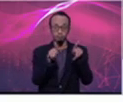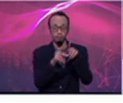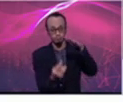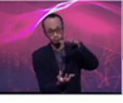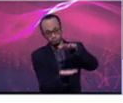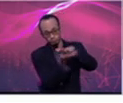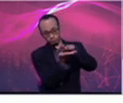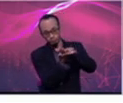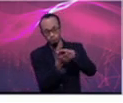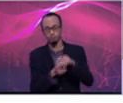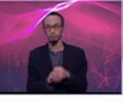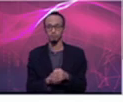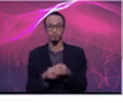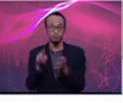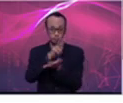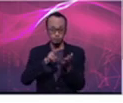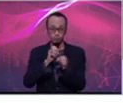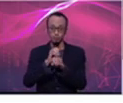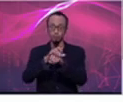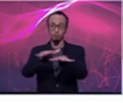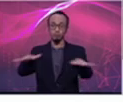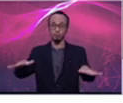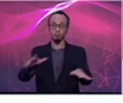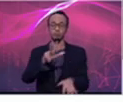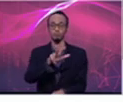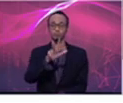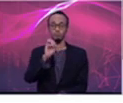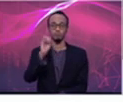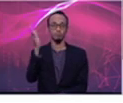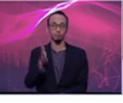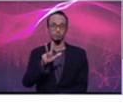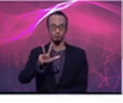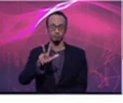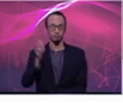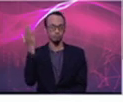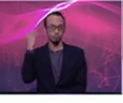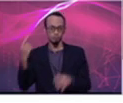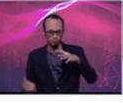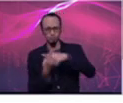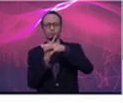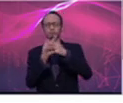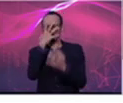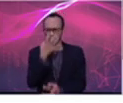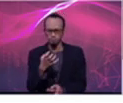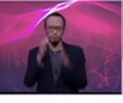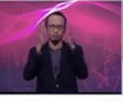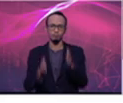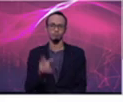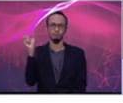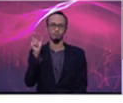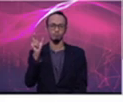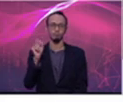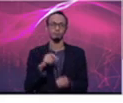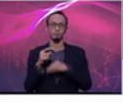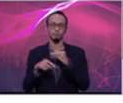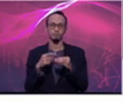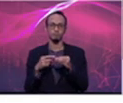tempatan video viral yang diwanaai seorang lelaki pada 30 Mac lalu itu telah membangkitkan semula kemarahan umat Islam orang ramai